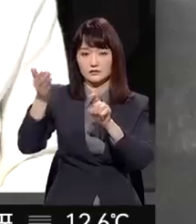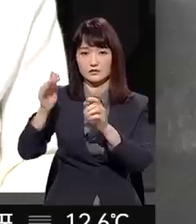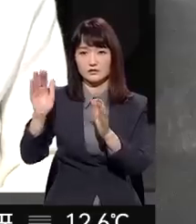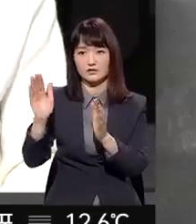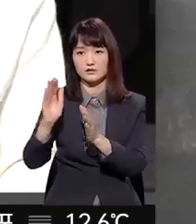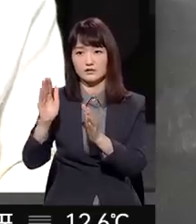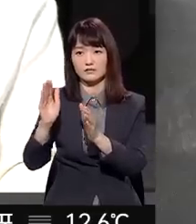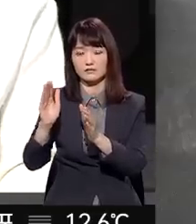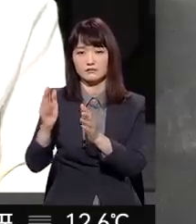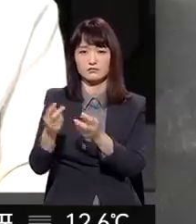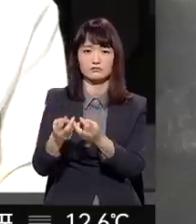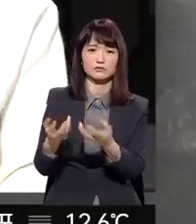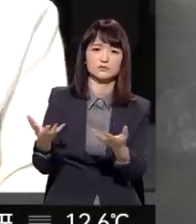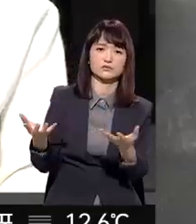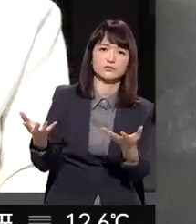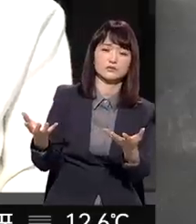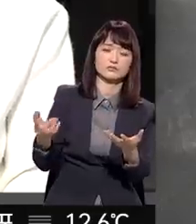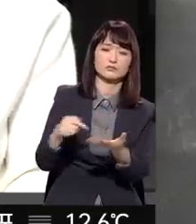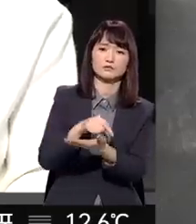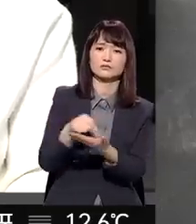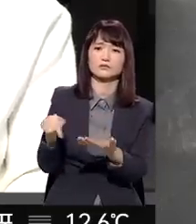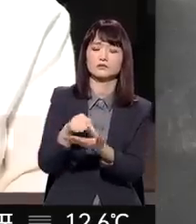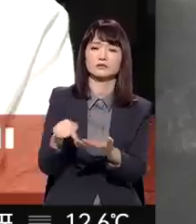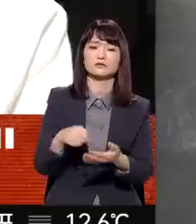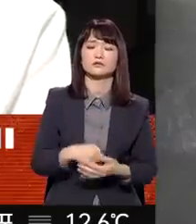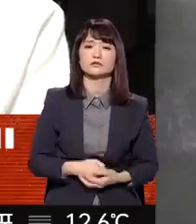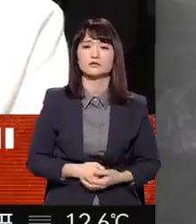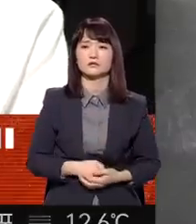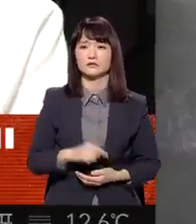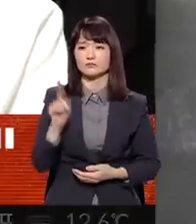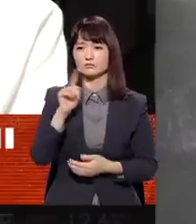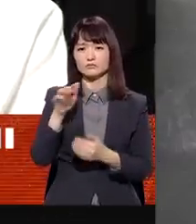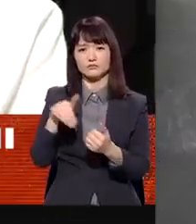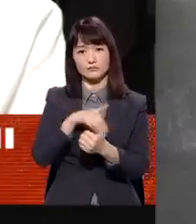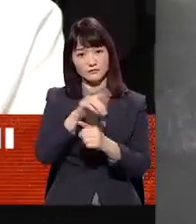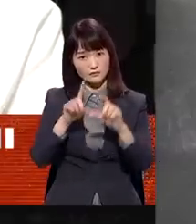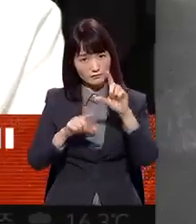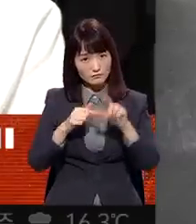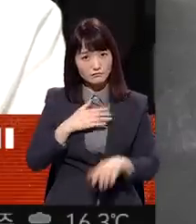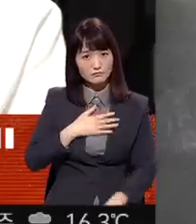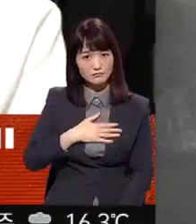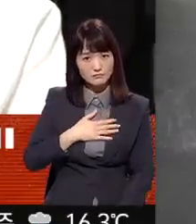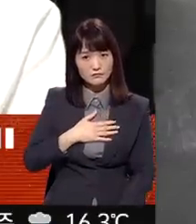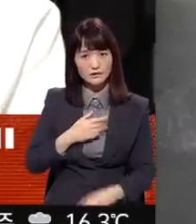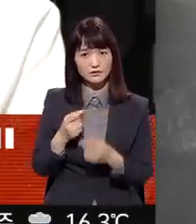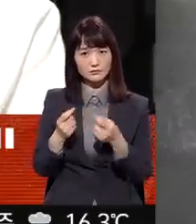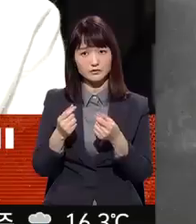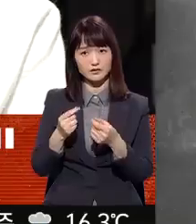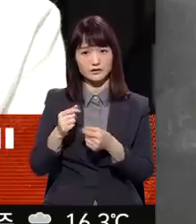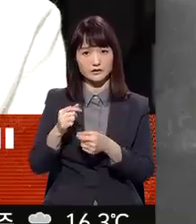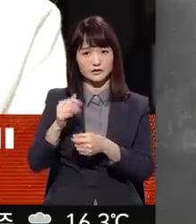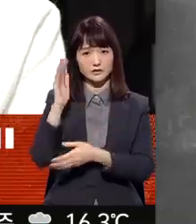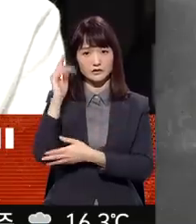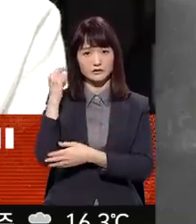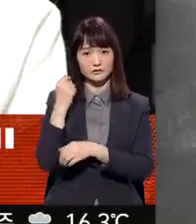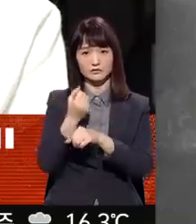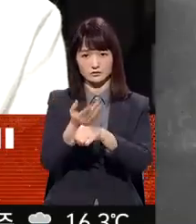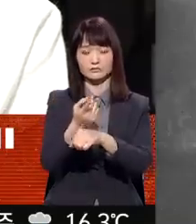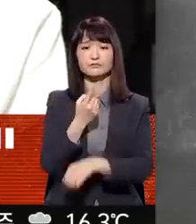학생들이 이렇게 속수무책. 그러니까 저희가 그러니까 무슨 상황인지는 알겠고 이런 유사한 얘기를 전해드린 바도